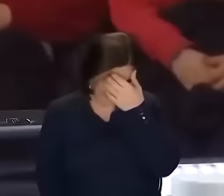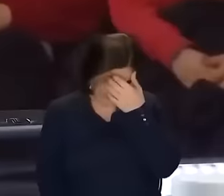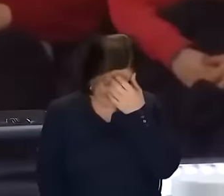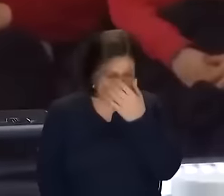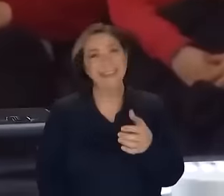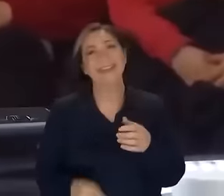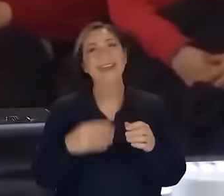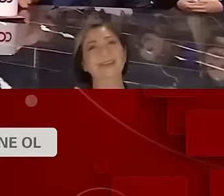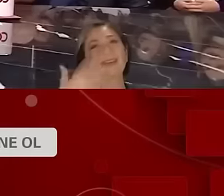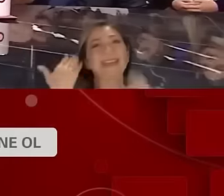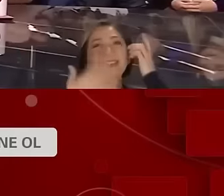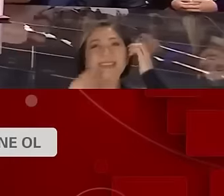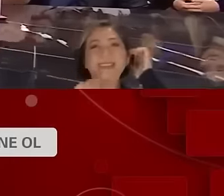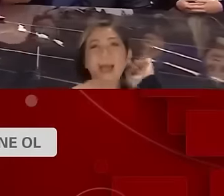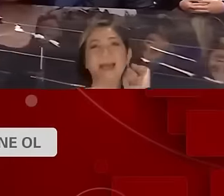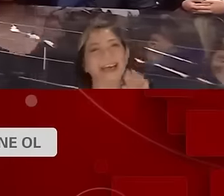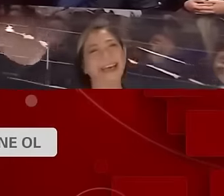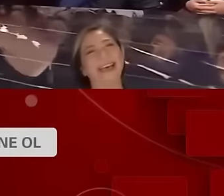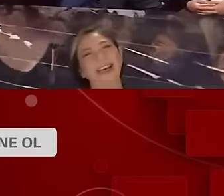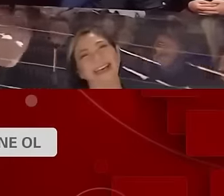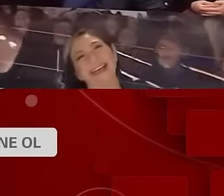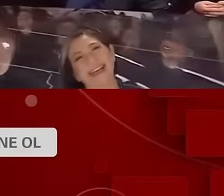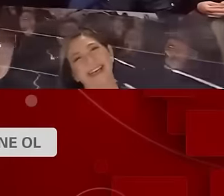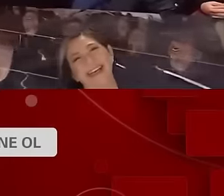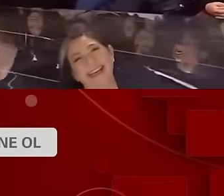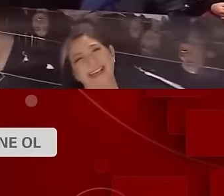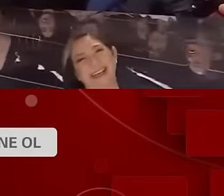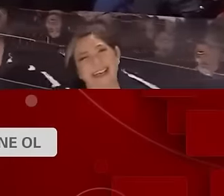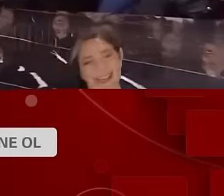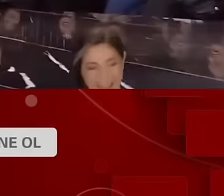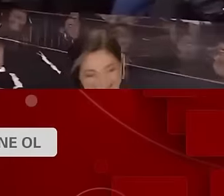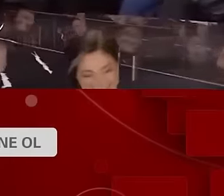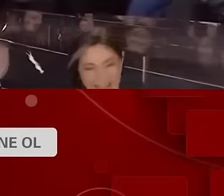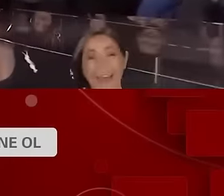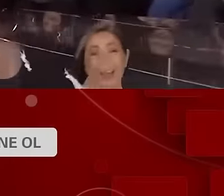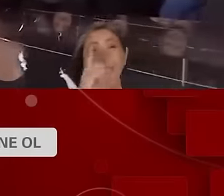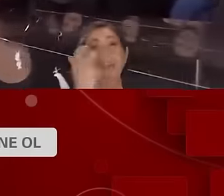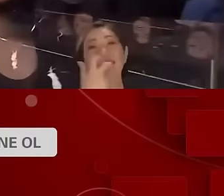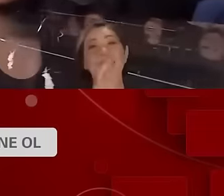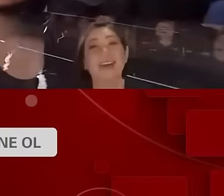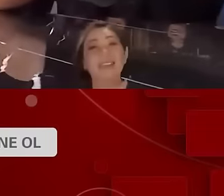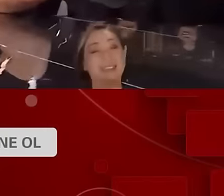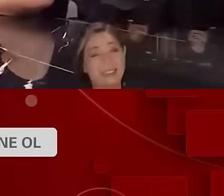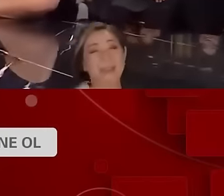şey vardı bizim geçtiğimizde, bim bam bom, çatlasın düşmanlar.